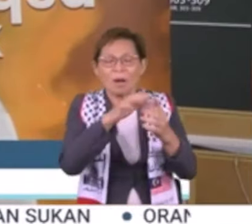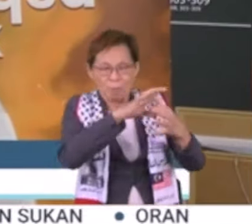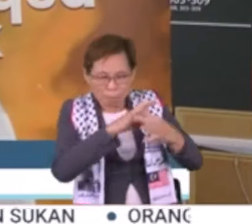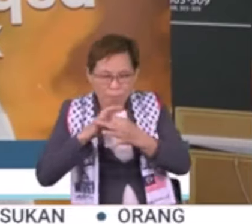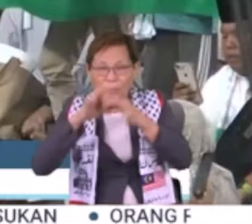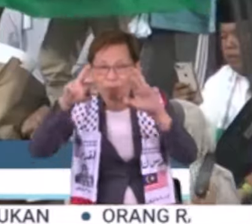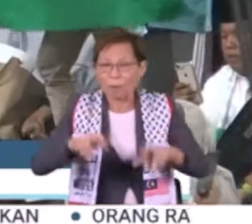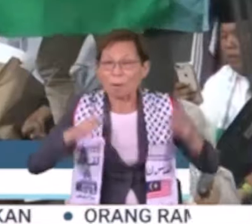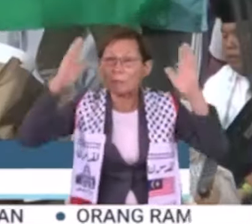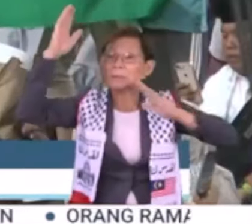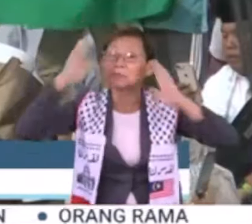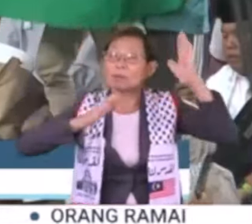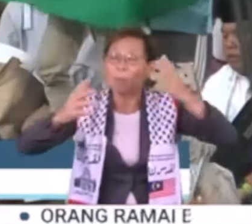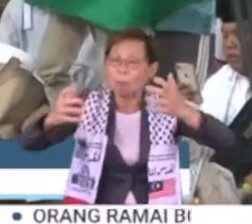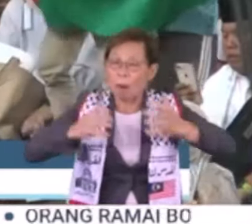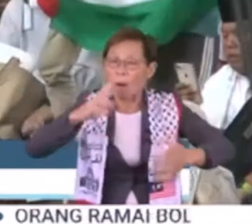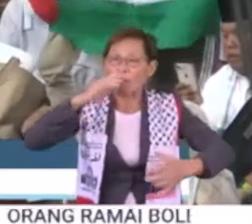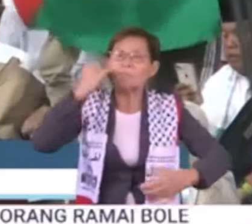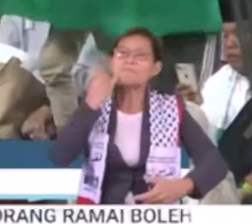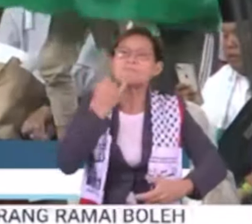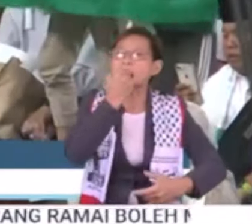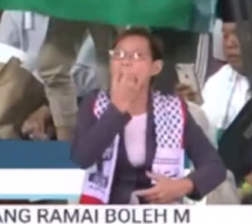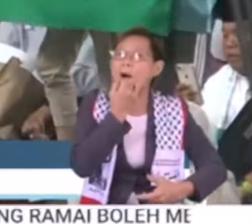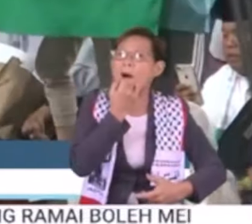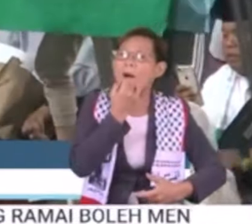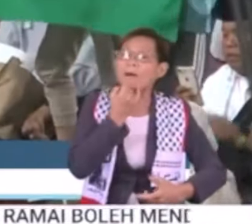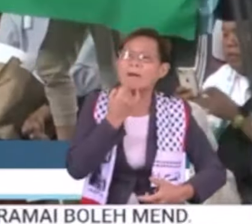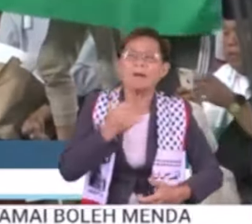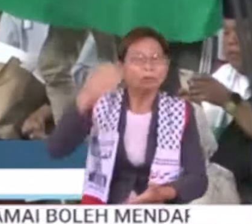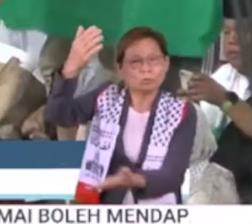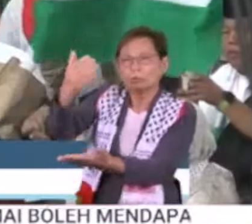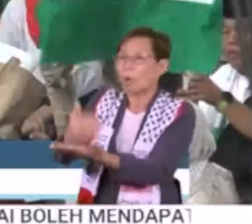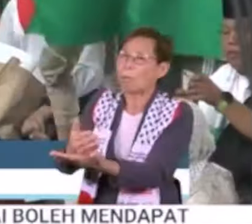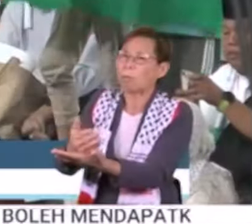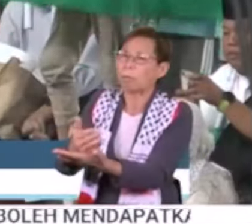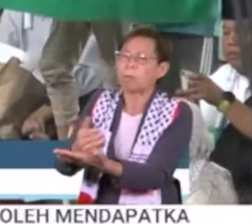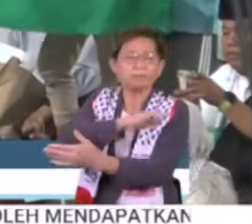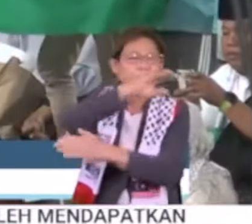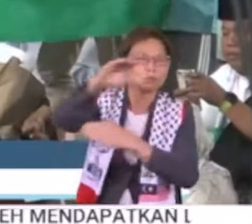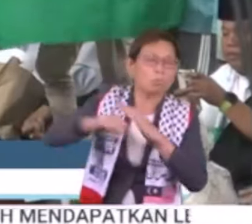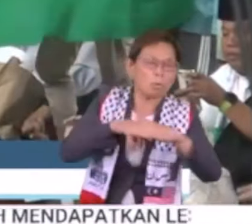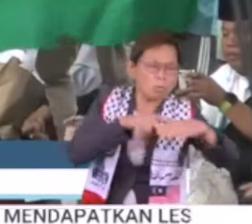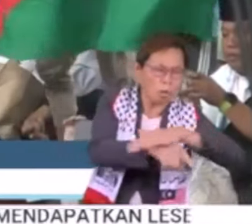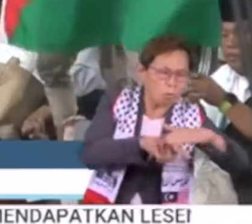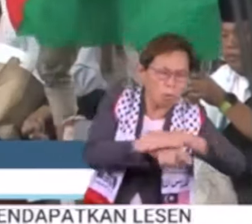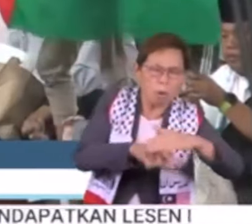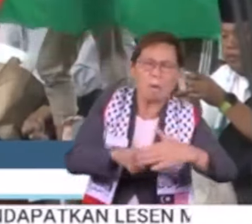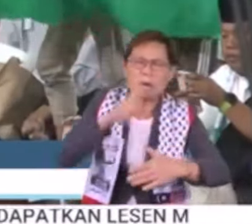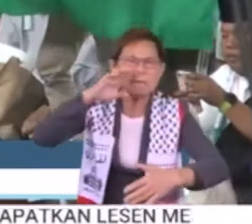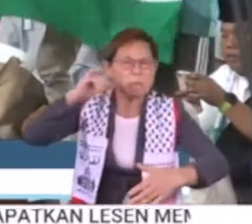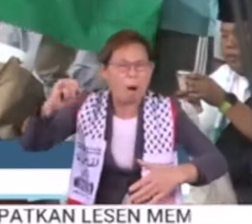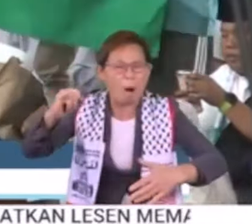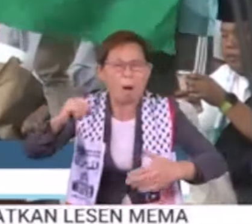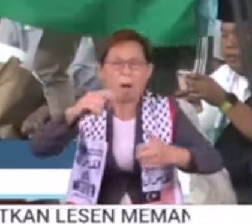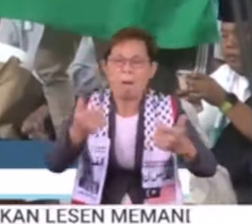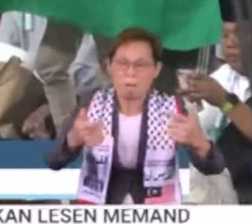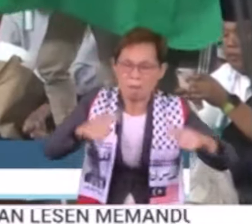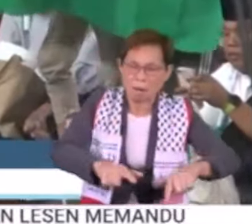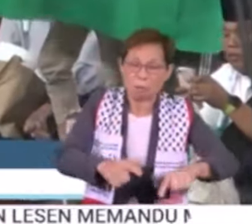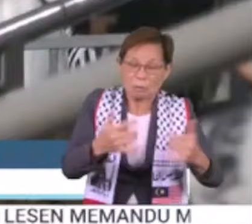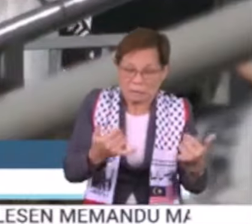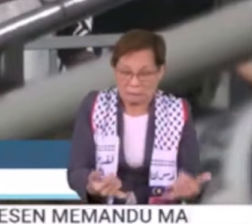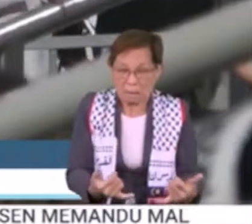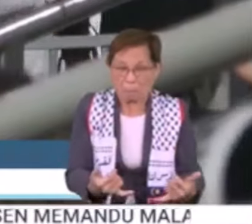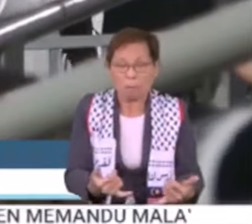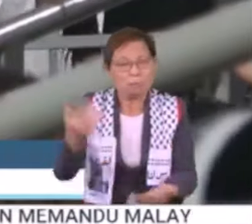rakyat Malaysia yang mahukan supaya Zionis Israel itu menghentikan sebarang bentuk pembunuhan, kekejaman yang berlaku hari